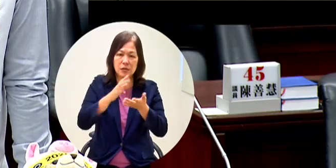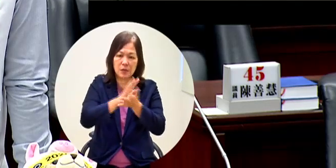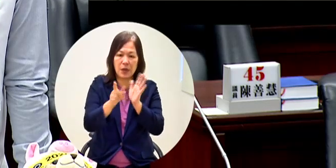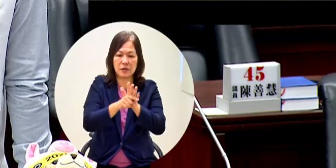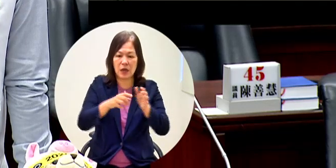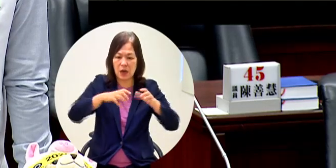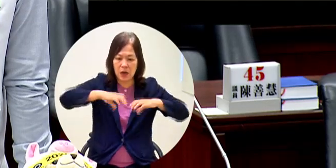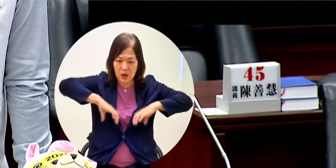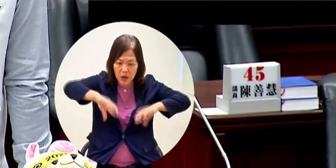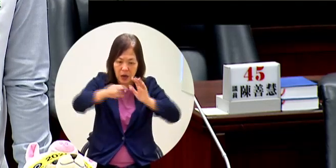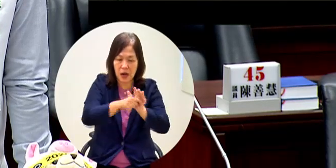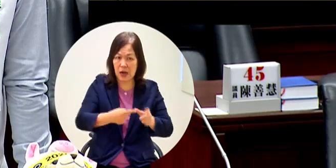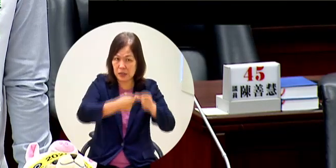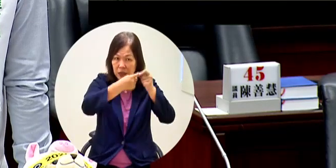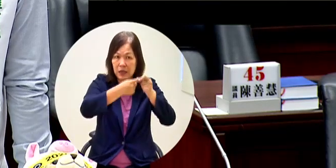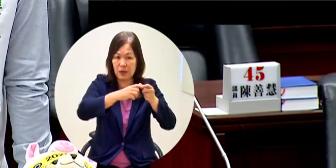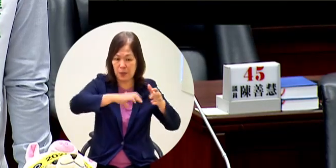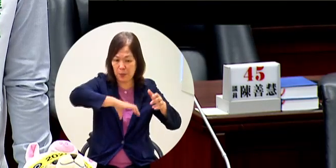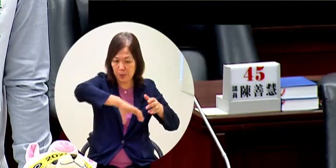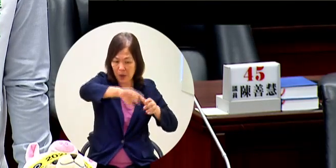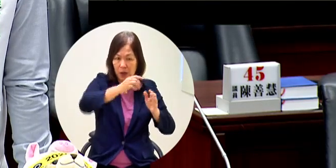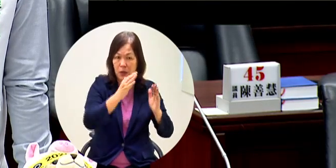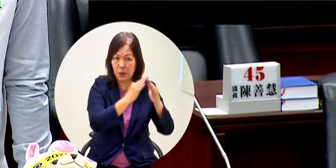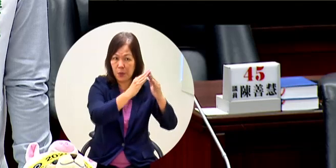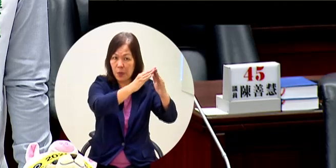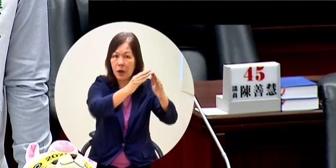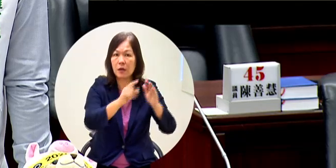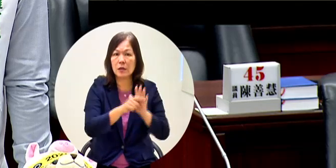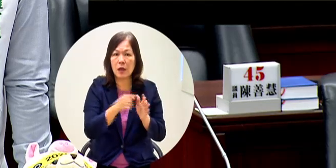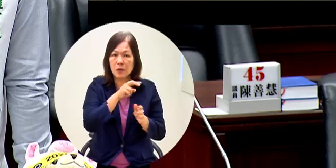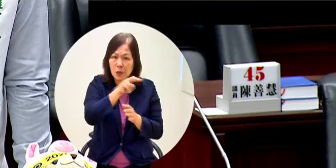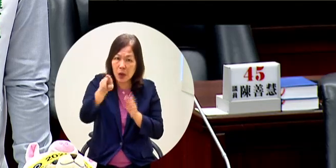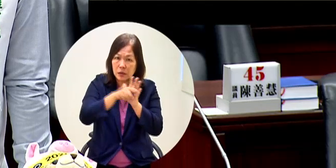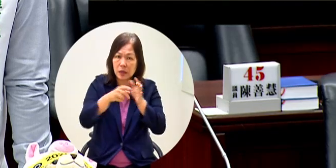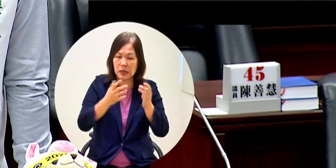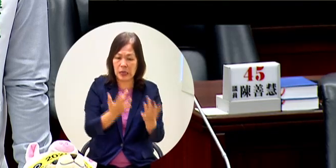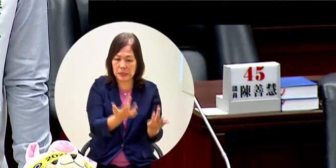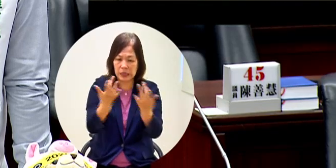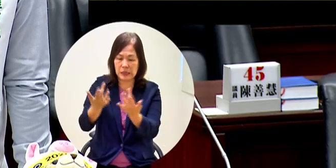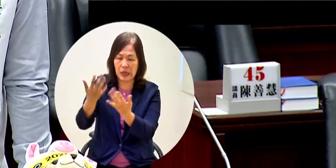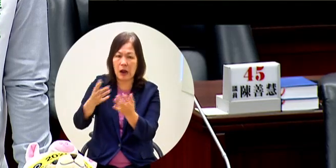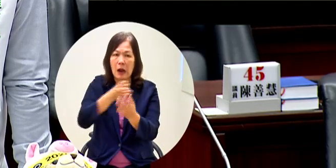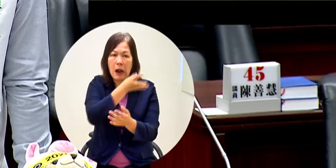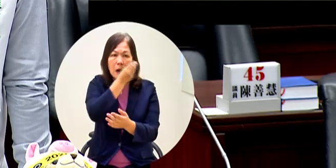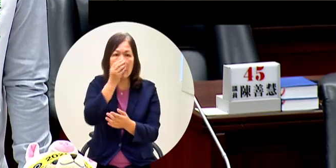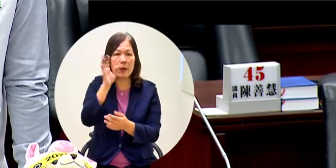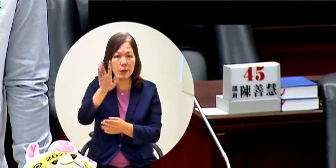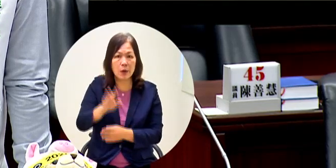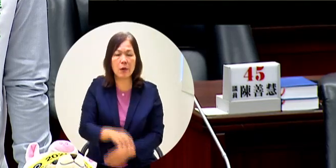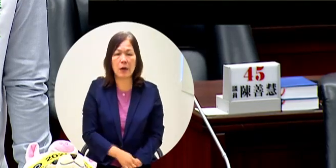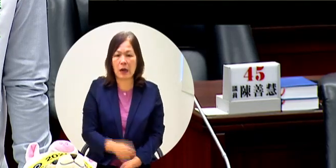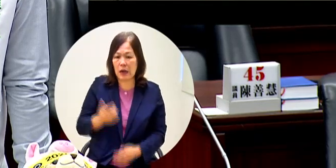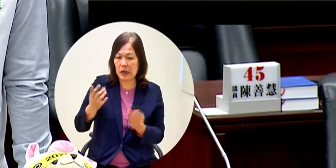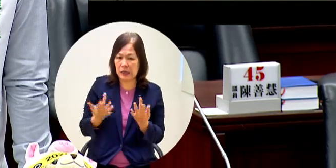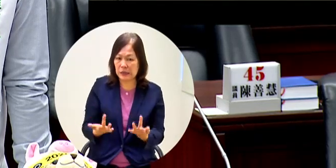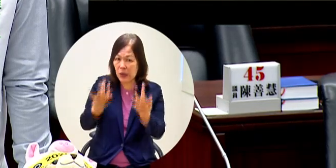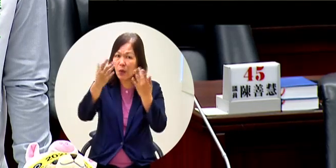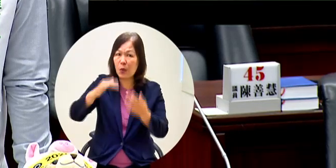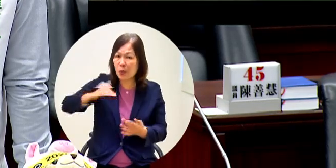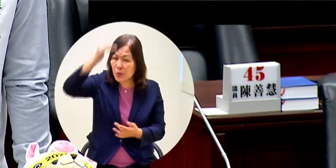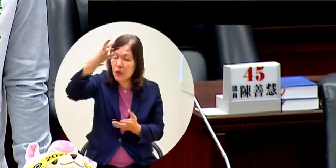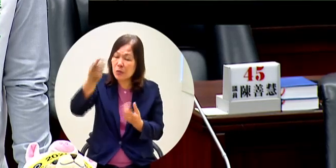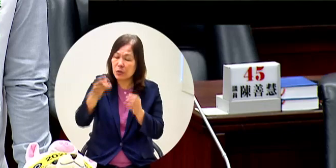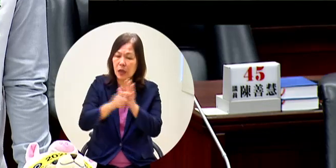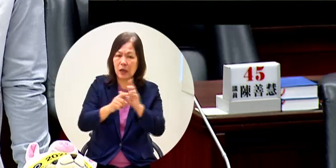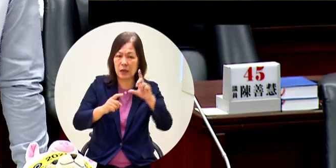啊，河岸第一排，你两边你看迄路边迄杂草丛生，市长你妈切草偌悬？比一个人较